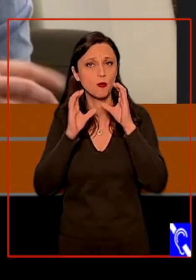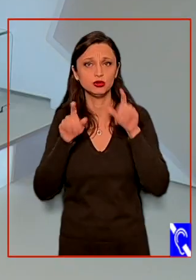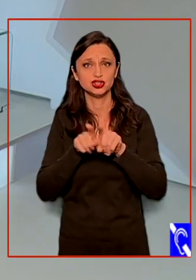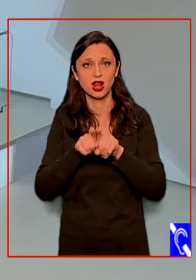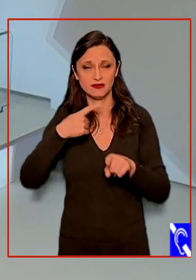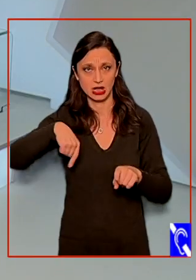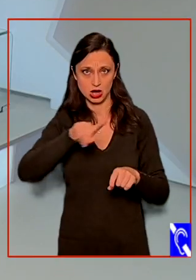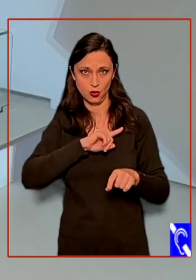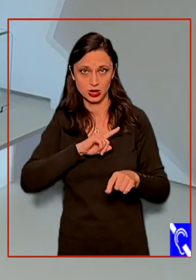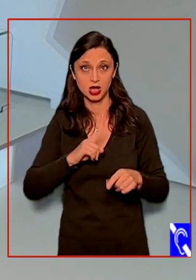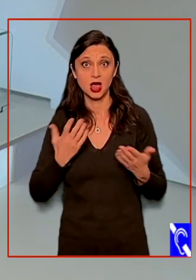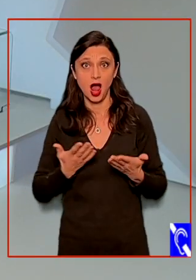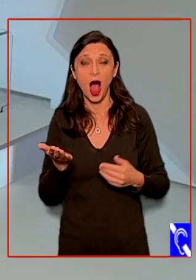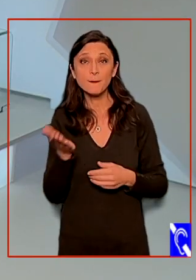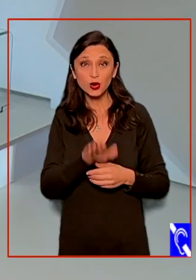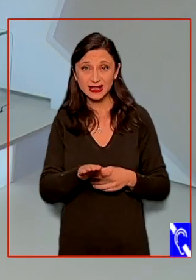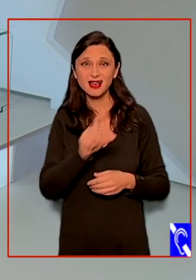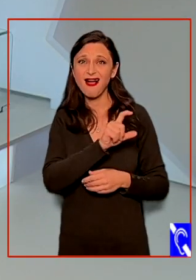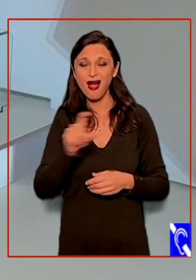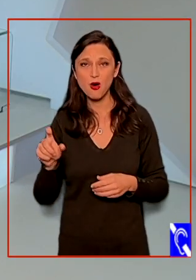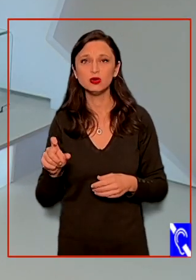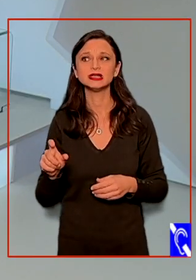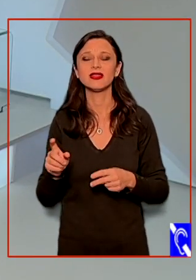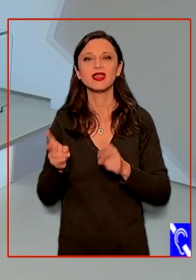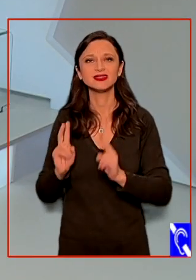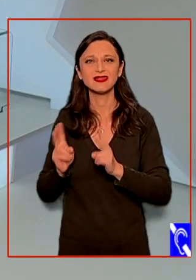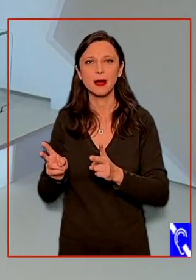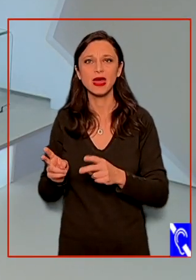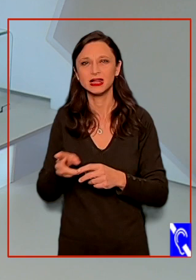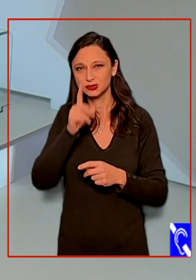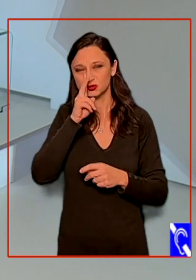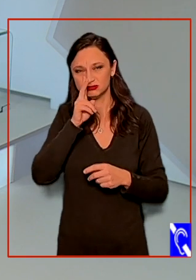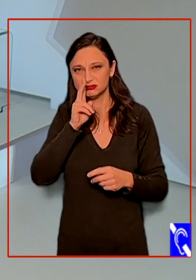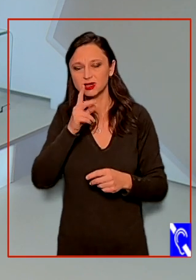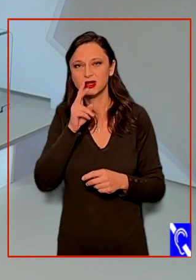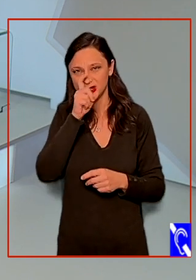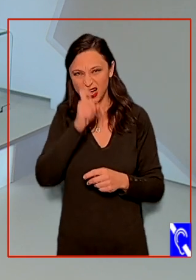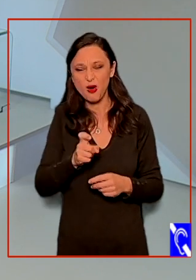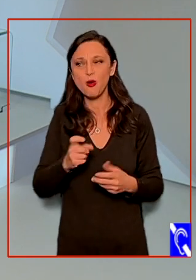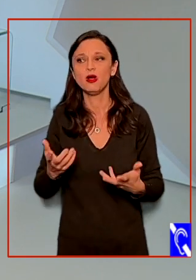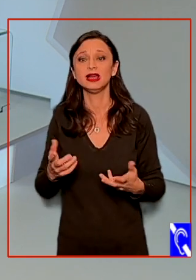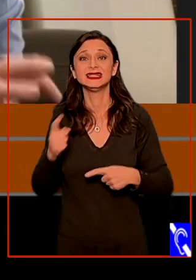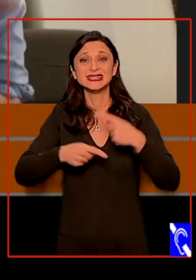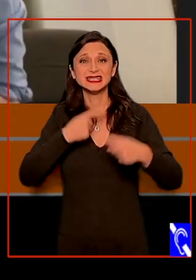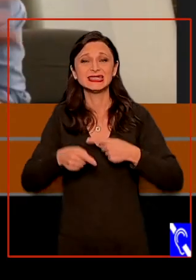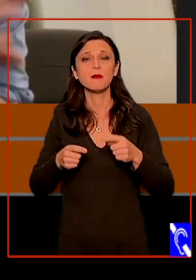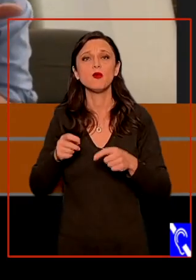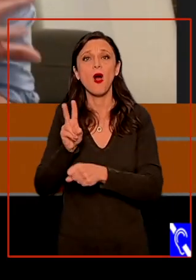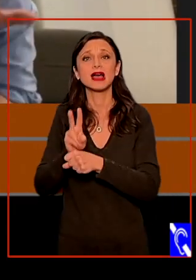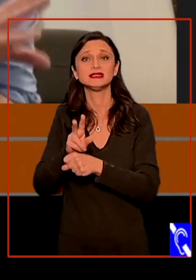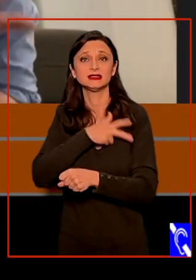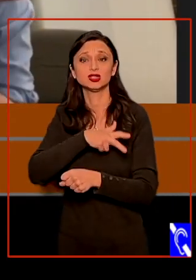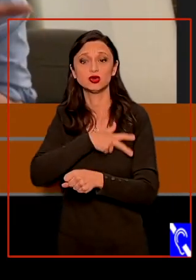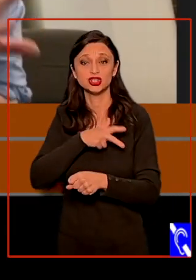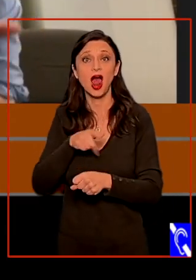noi și care, de fapt, a murit ca urmare a modului în care l-a tratat, în primul rând, sistemul de asistență socială, pentru că sistemul